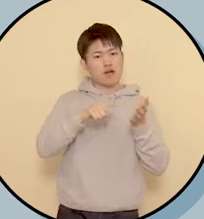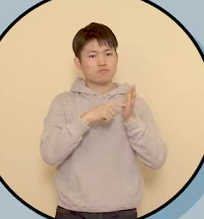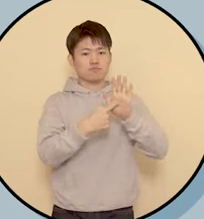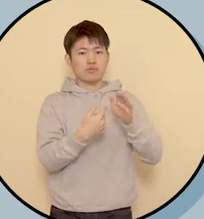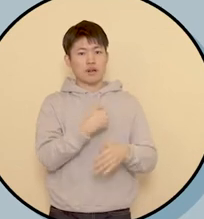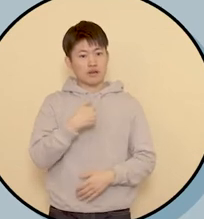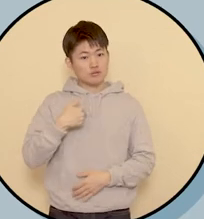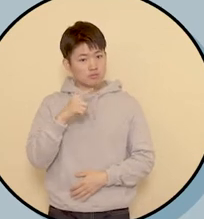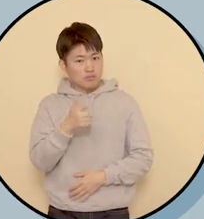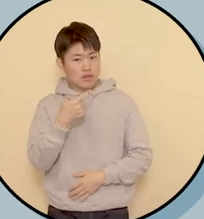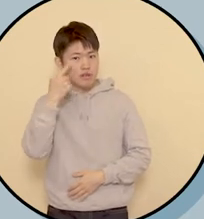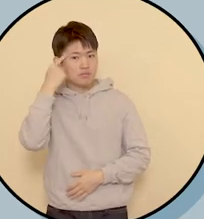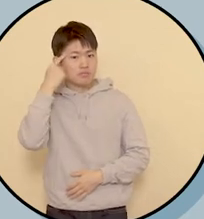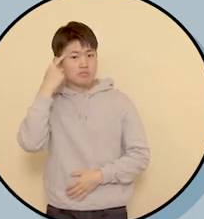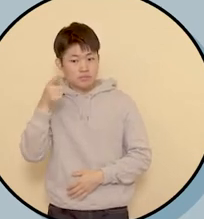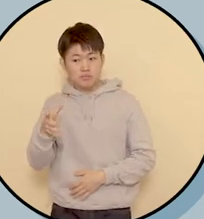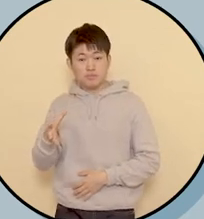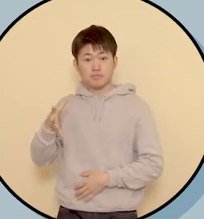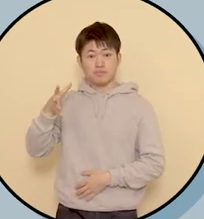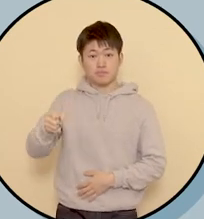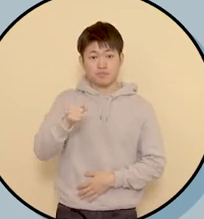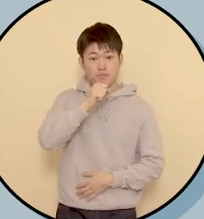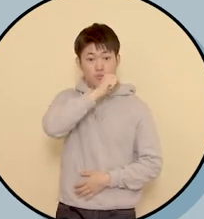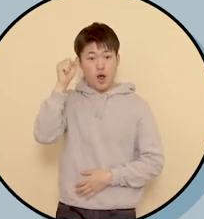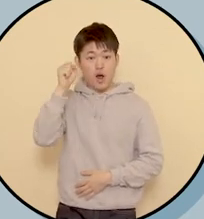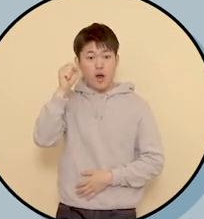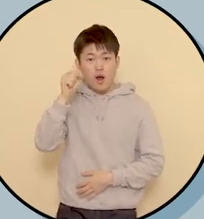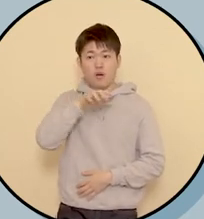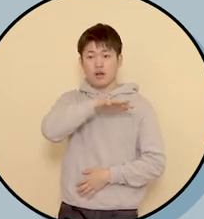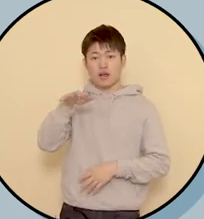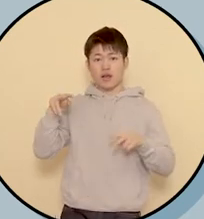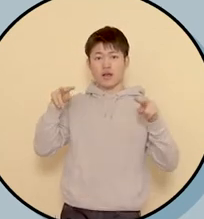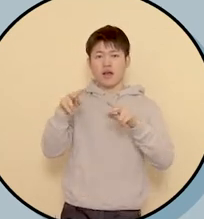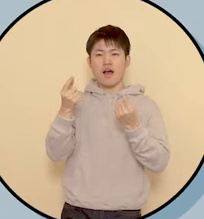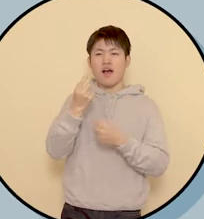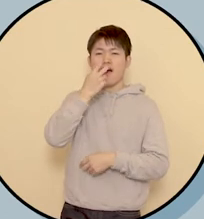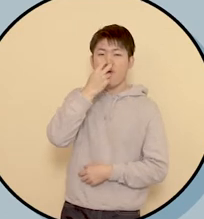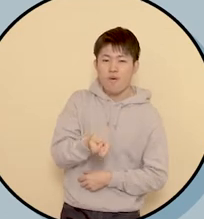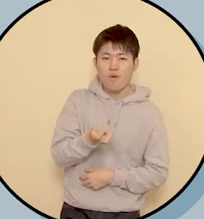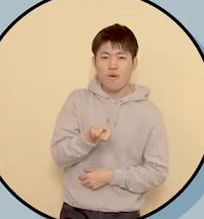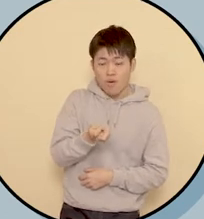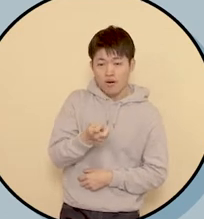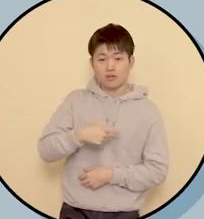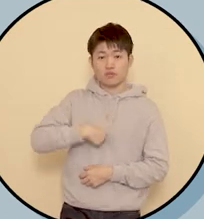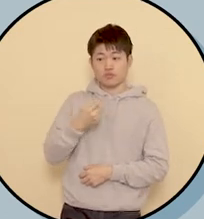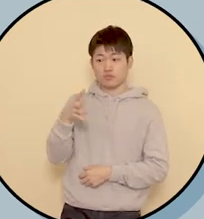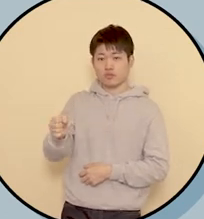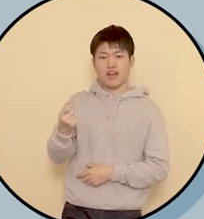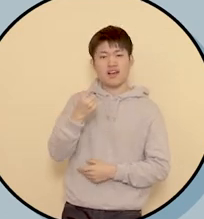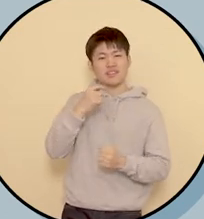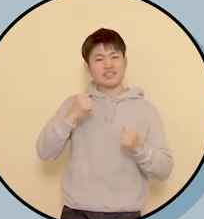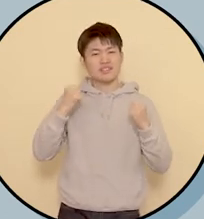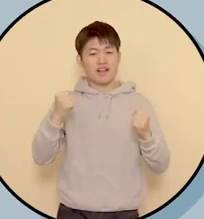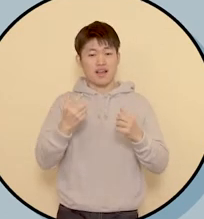やっぱり、ドラマになってくるっていうか、つかめたってところに、何か、こう、見てる側もほっ